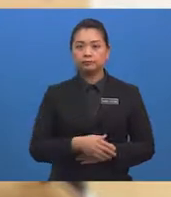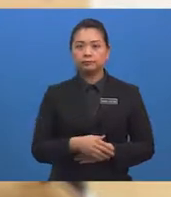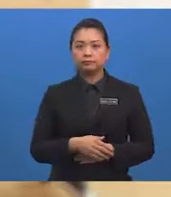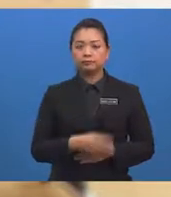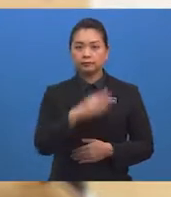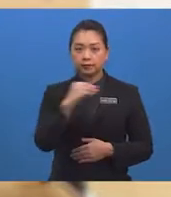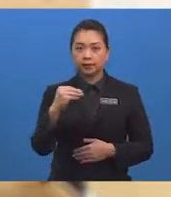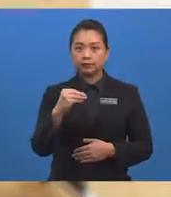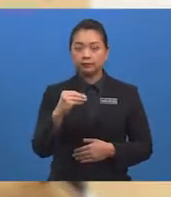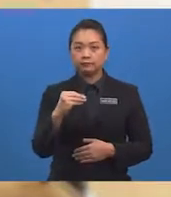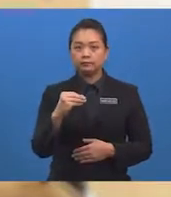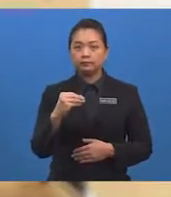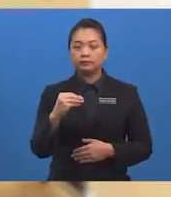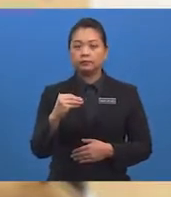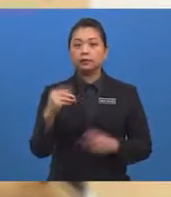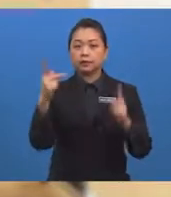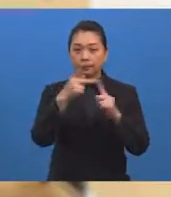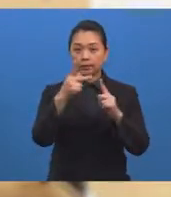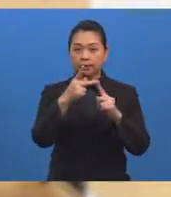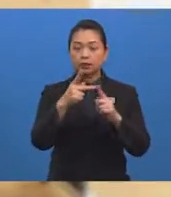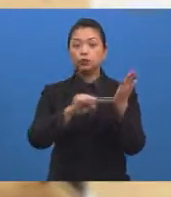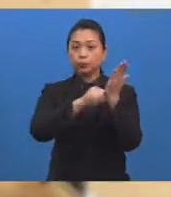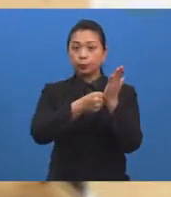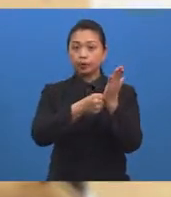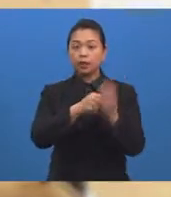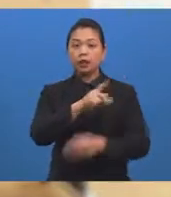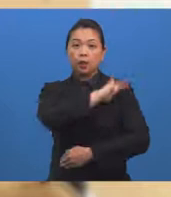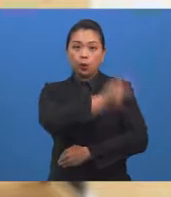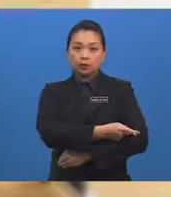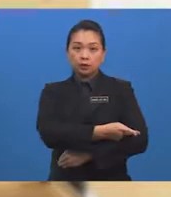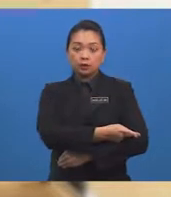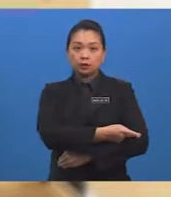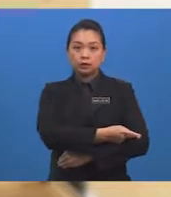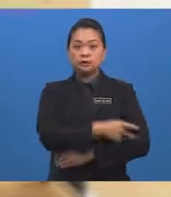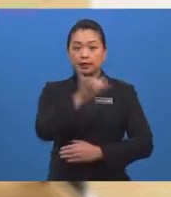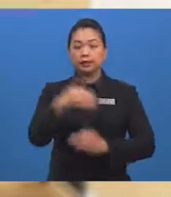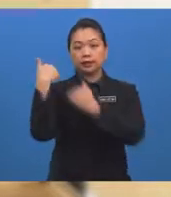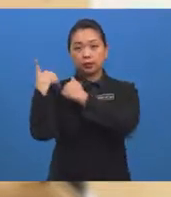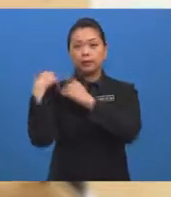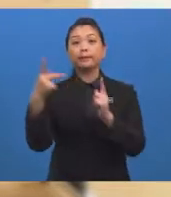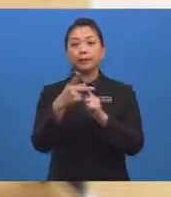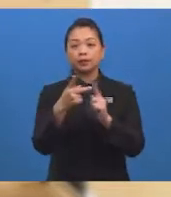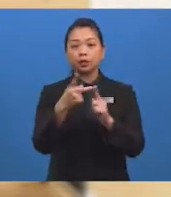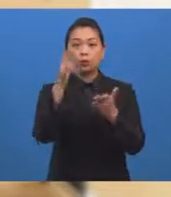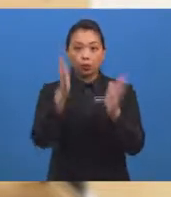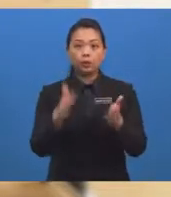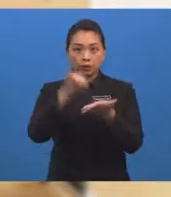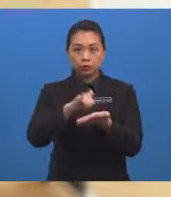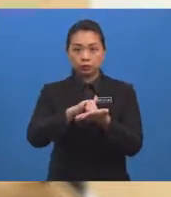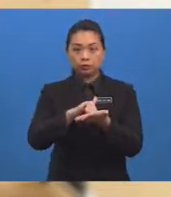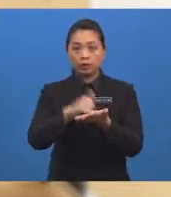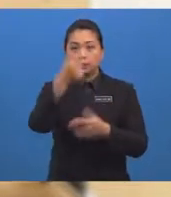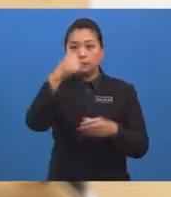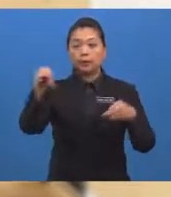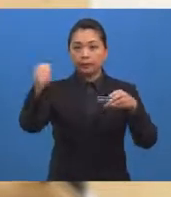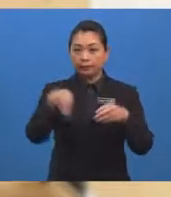dan sumber yang dipertanggungjawabkan ke atasnya. Ini akan melibatkan pelaksanaan